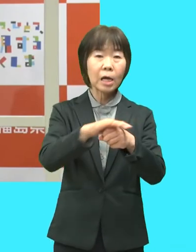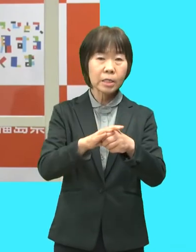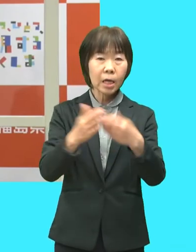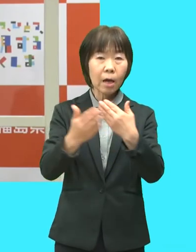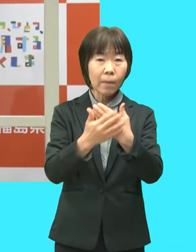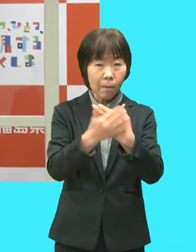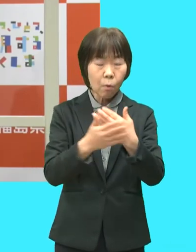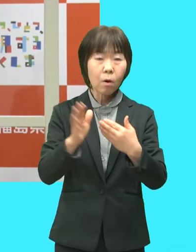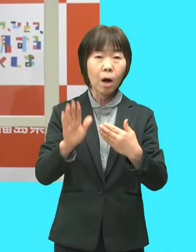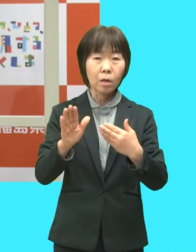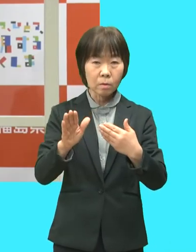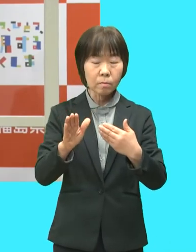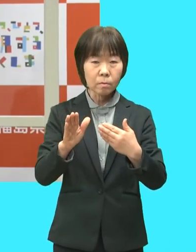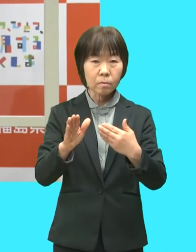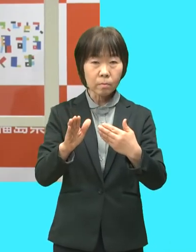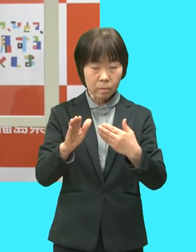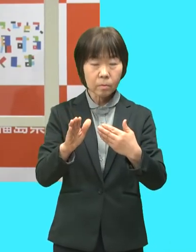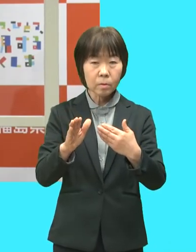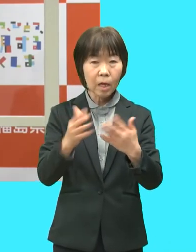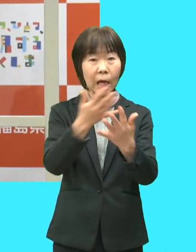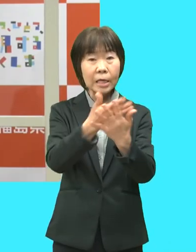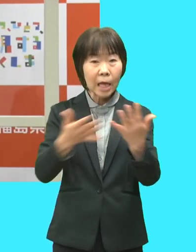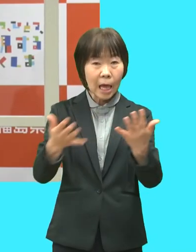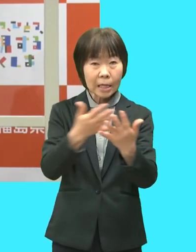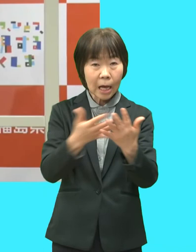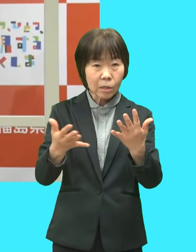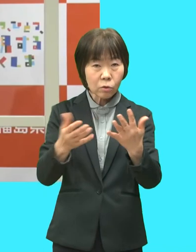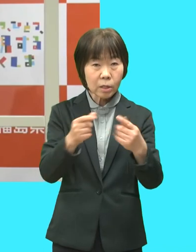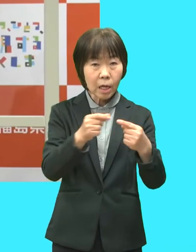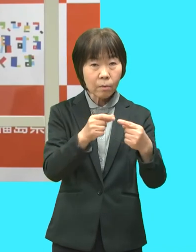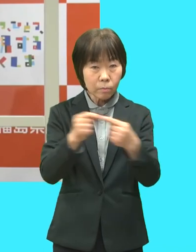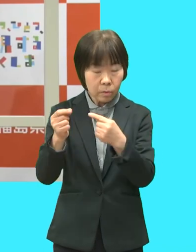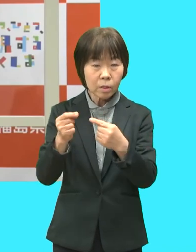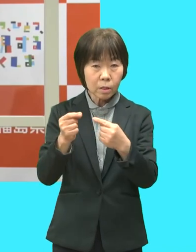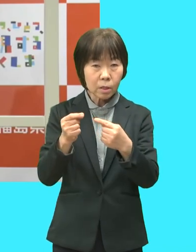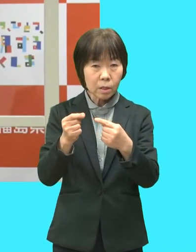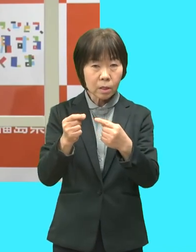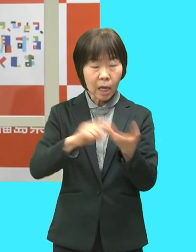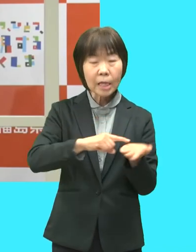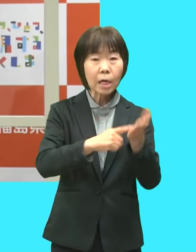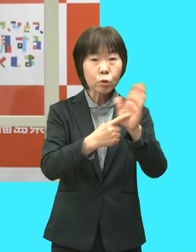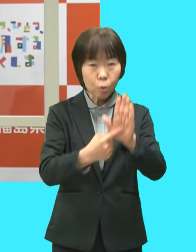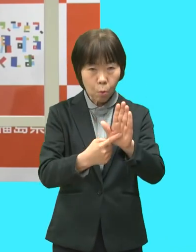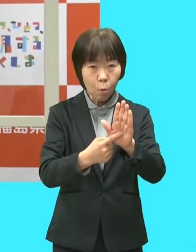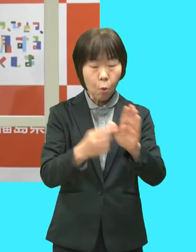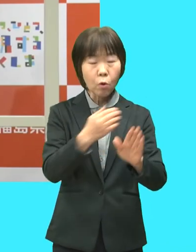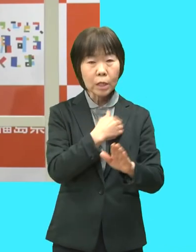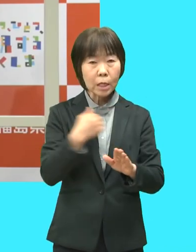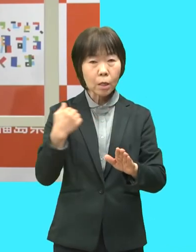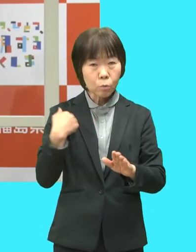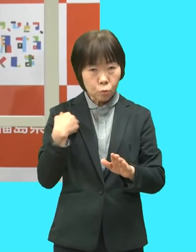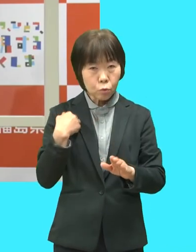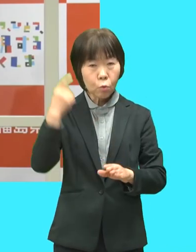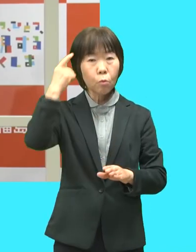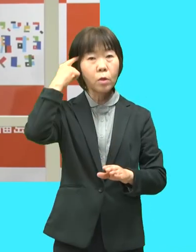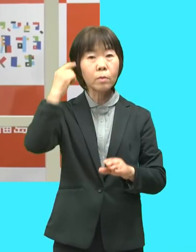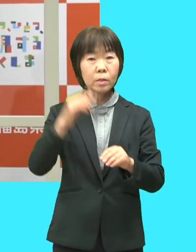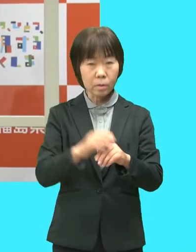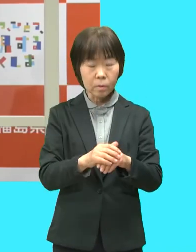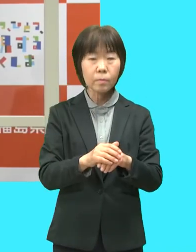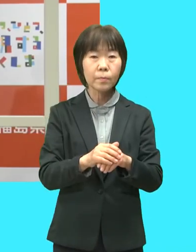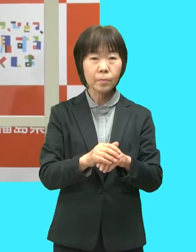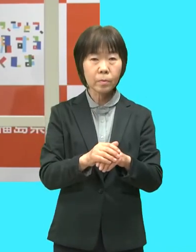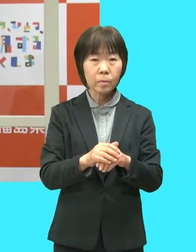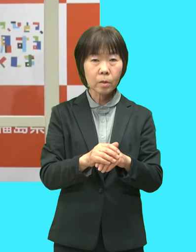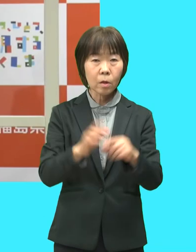あると思いますが、客観的なデータとして抜いて出すことも可動な部分もあるかと思います。で、これ